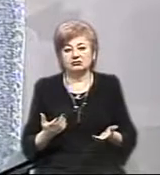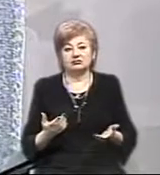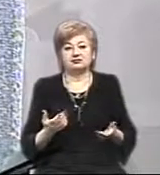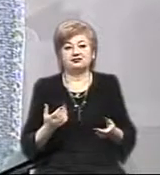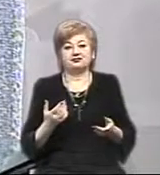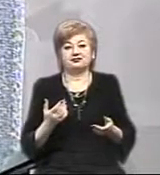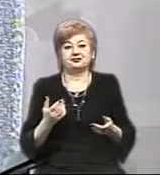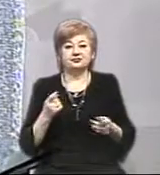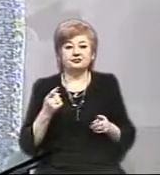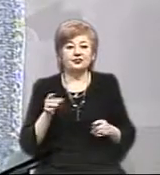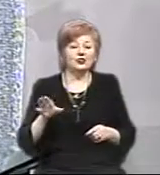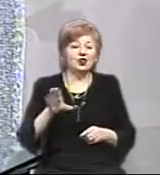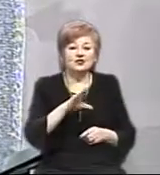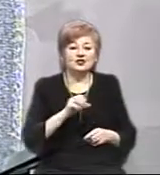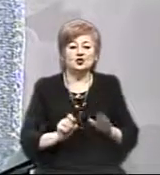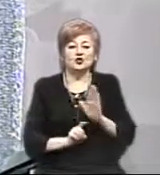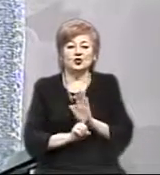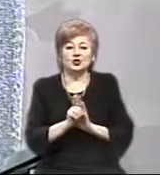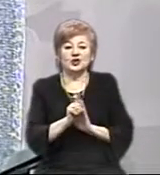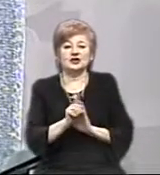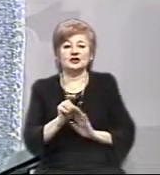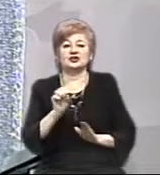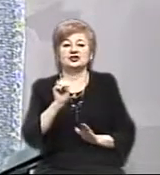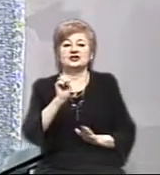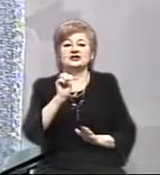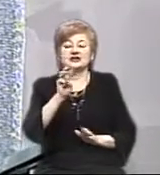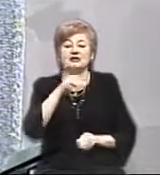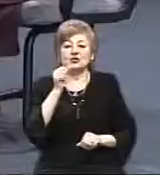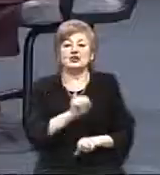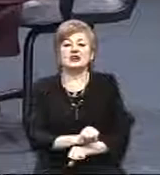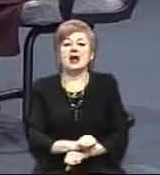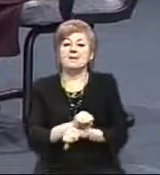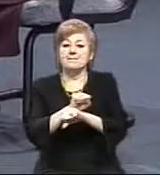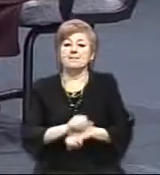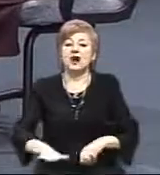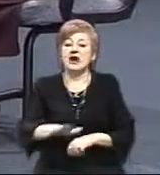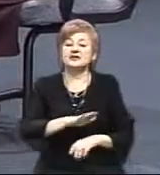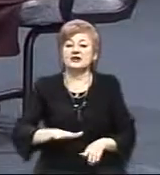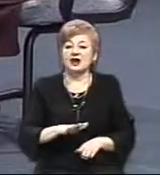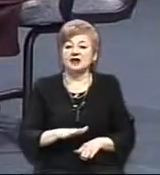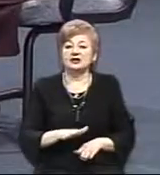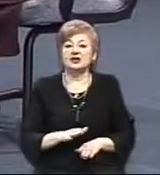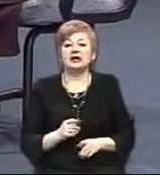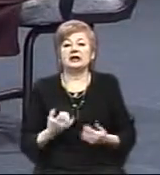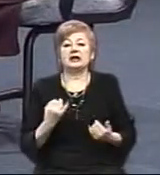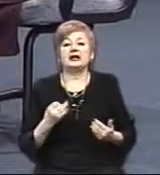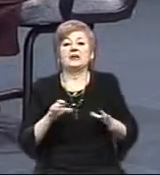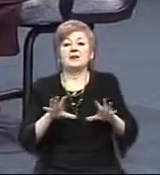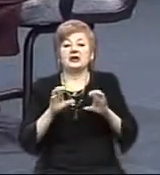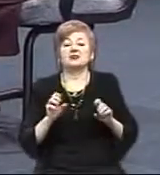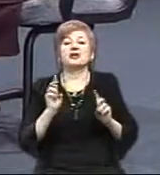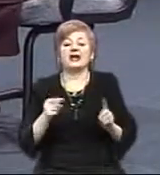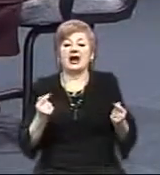Польщу, сприймають, що все почалось в 13-му на Майдані. Угу. Ніхто не хоче зазирнути в те, що і сприймається як